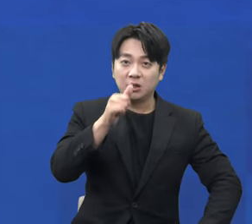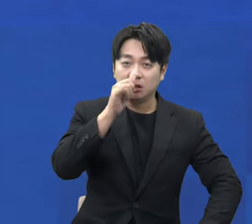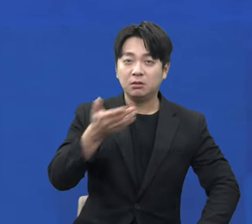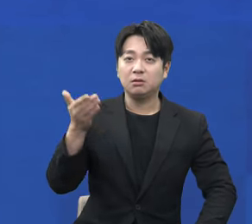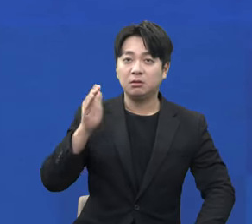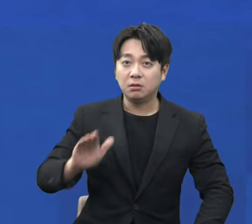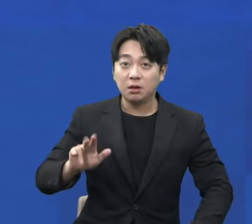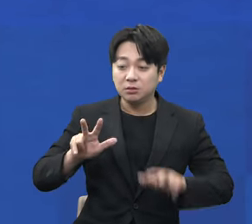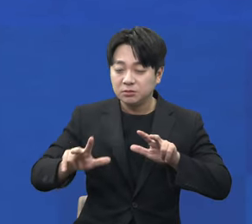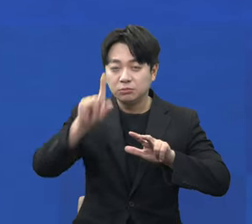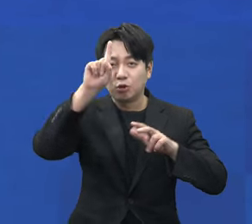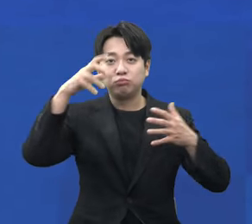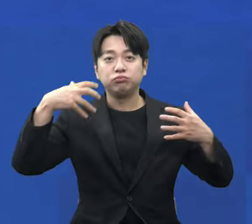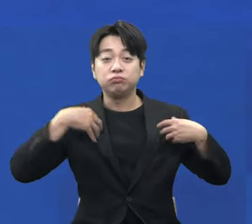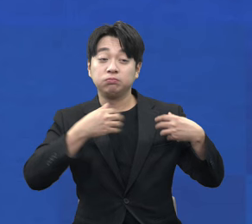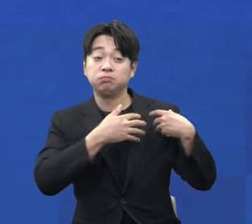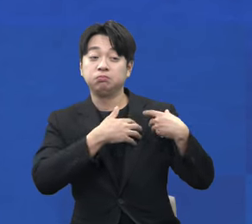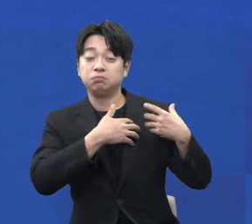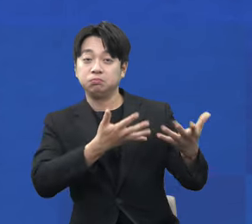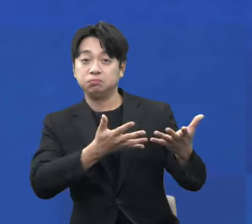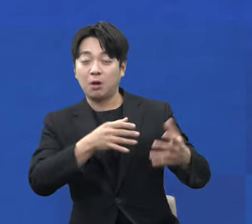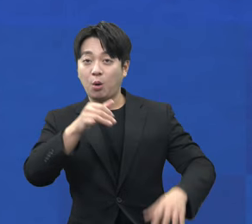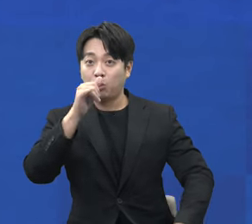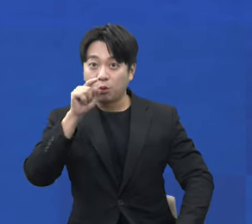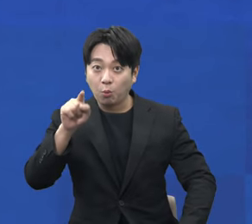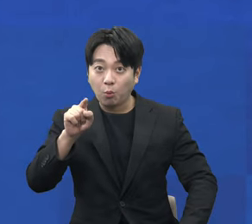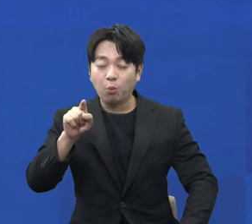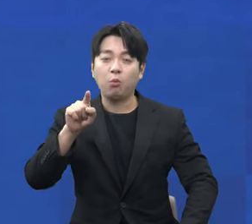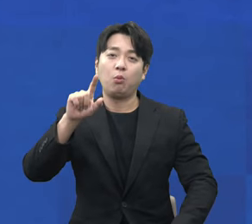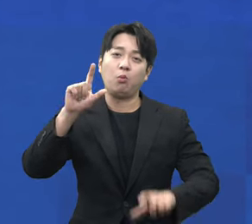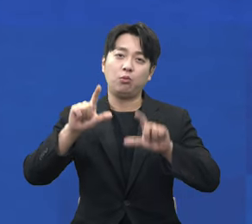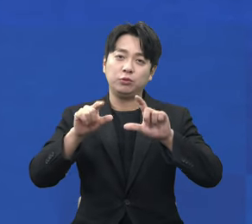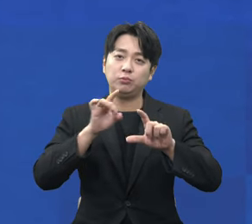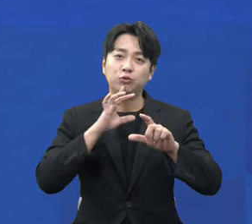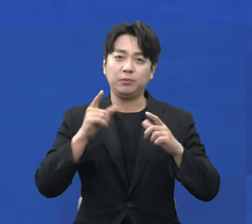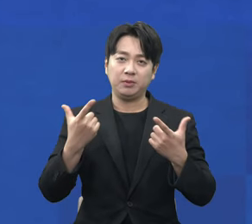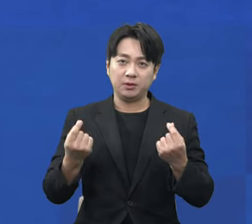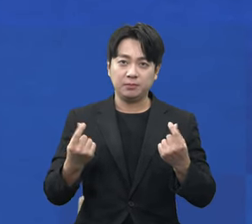정부는 아무것도 아무 일도 하지 않고 아무 책임도 지지 않습니다.